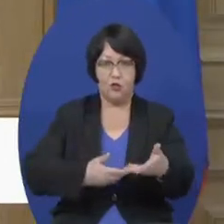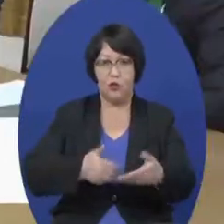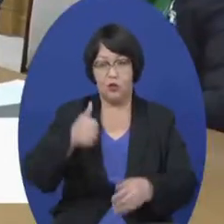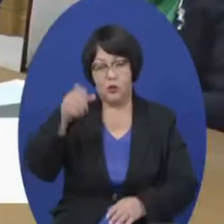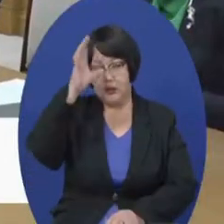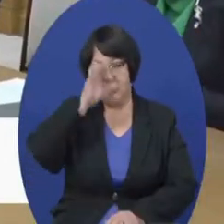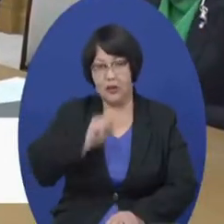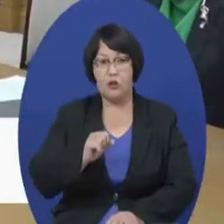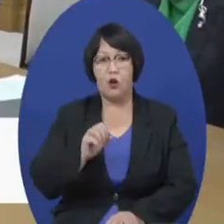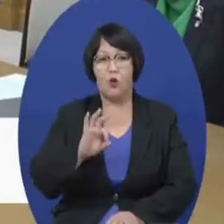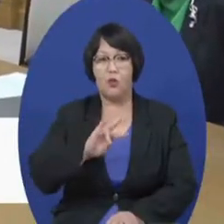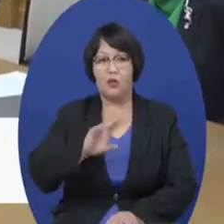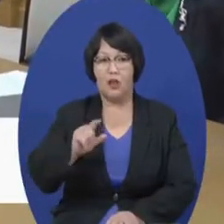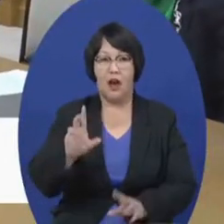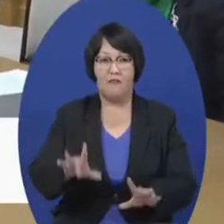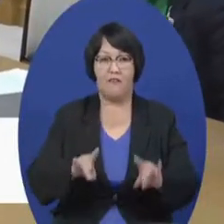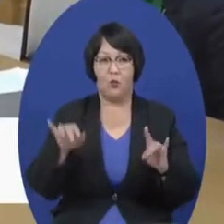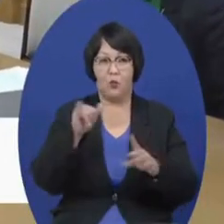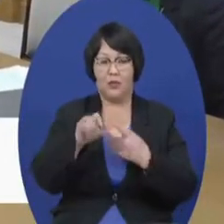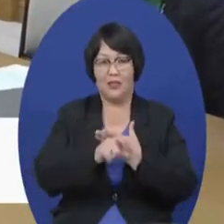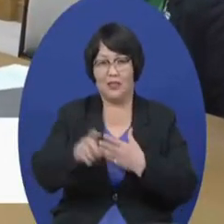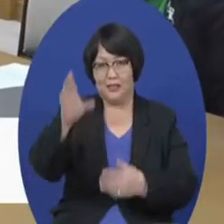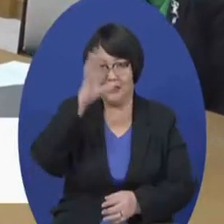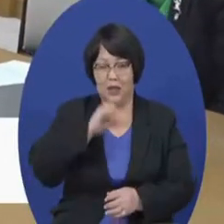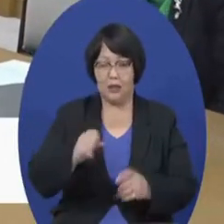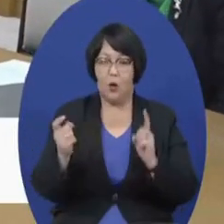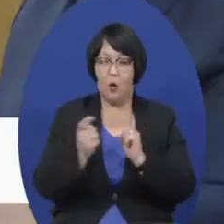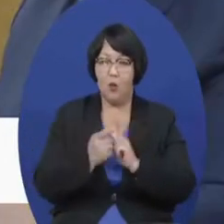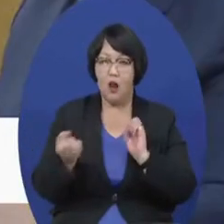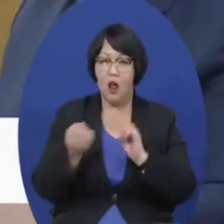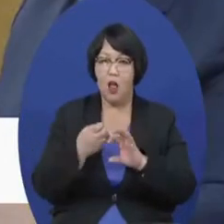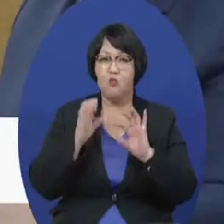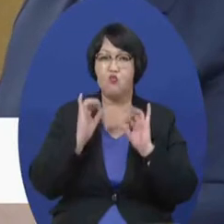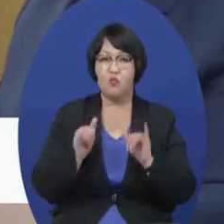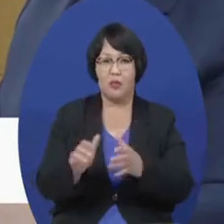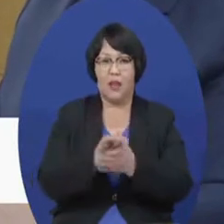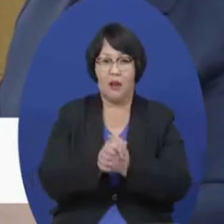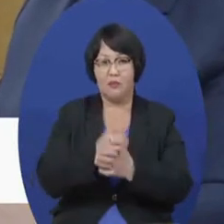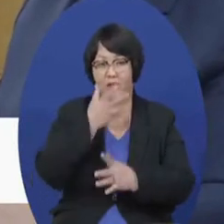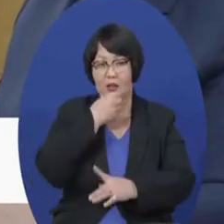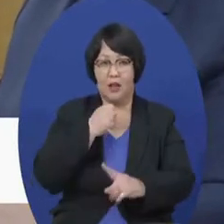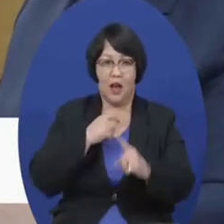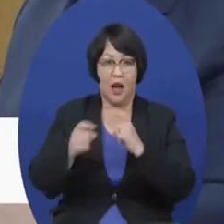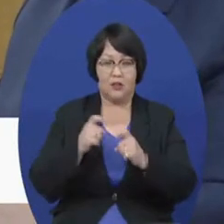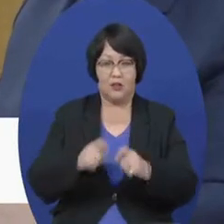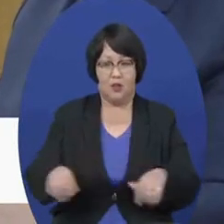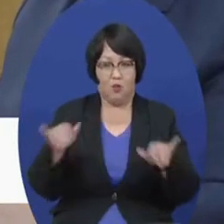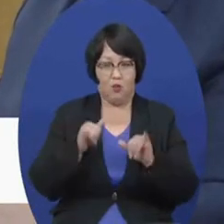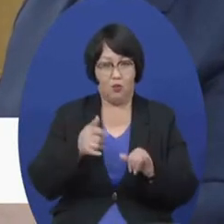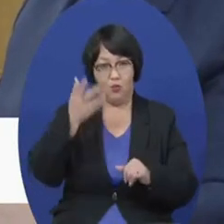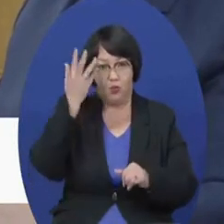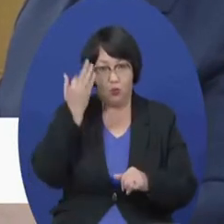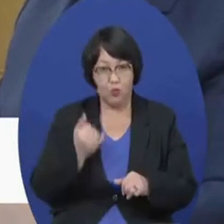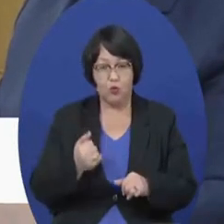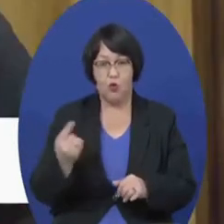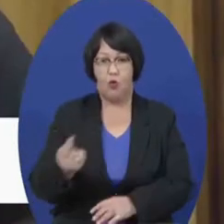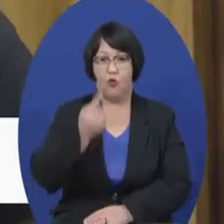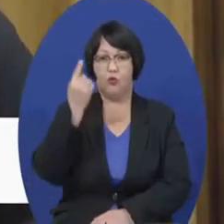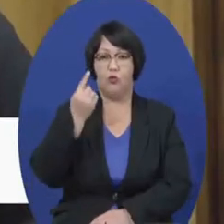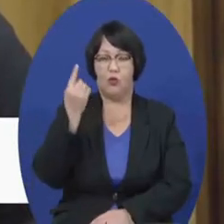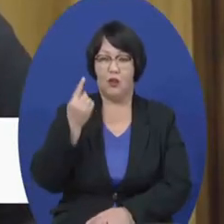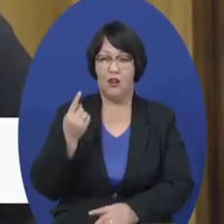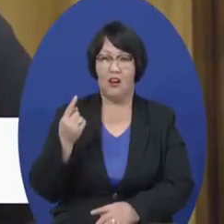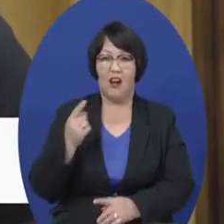Ерөнхий сайд оюун эрдэнэ Австрали улсын элчин сайд Дэвид Мэтью Уосент оролцох үеэрээ найрамдалт сайхан харилцаатай хоёр тал ойрын хугацаанд дээд өндөр